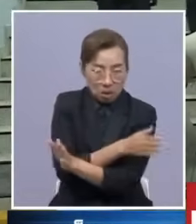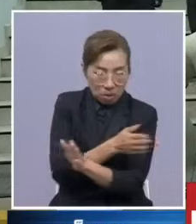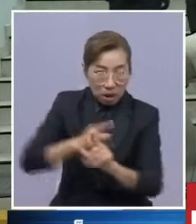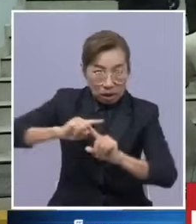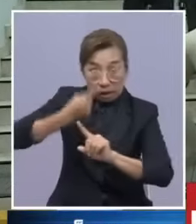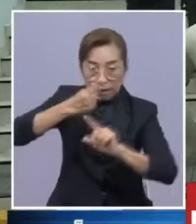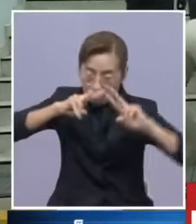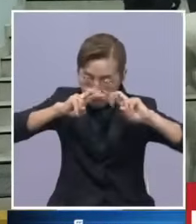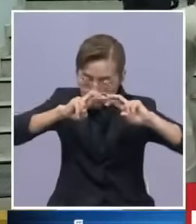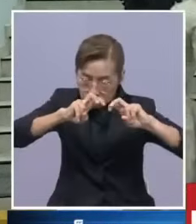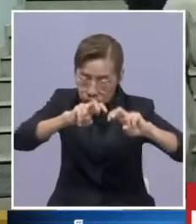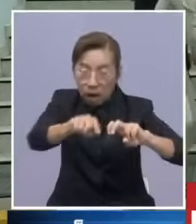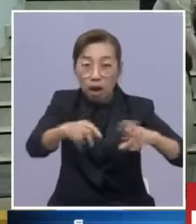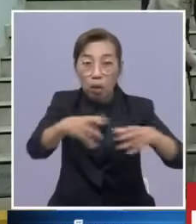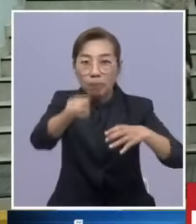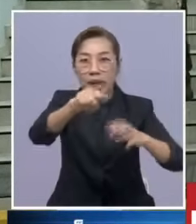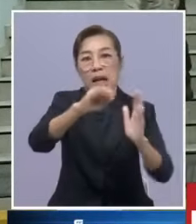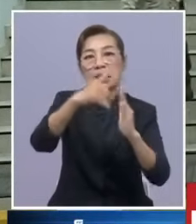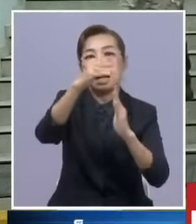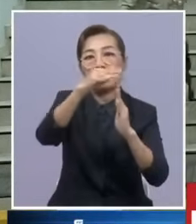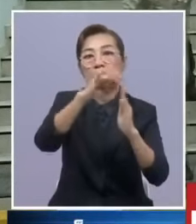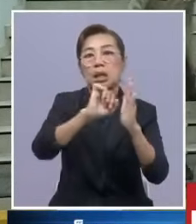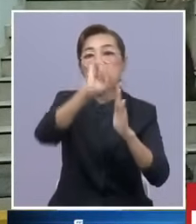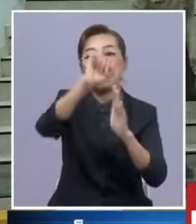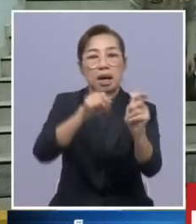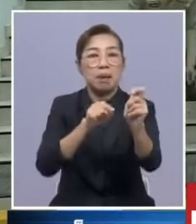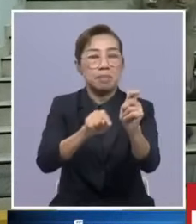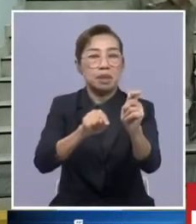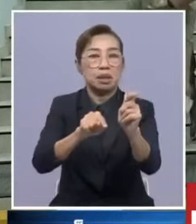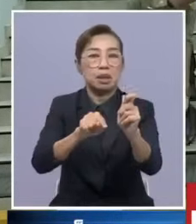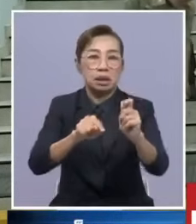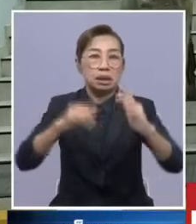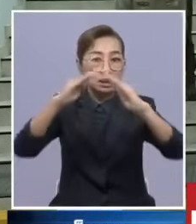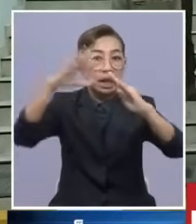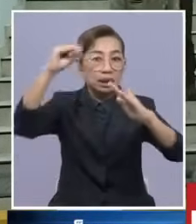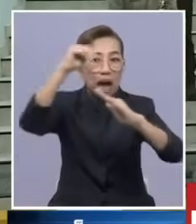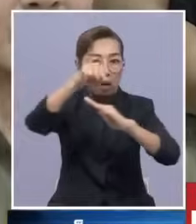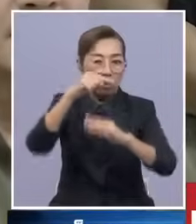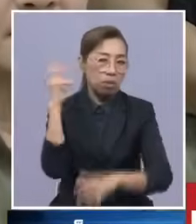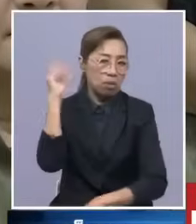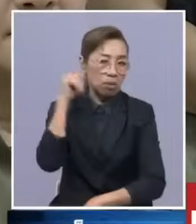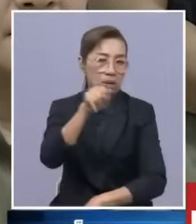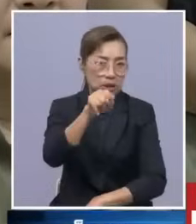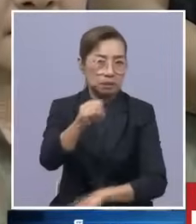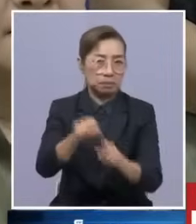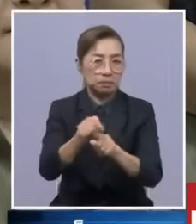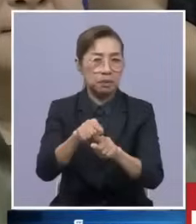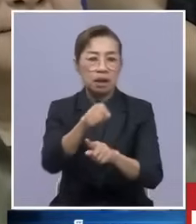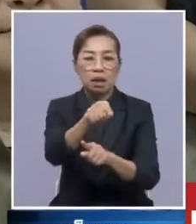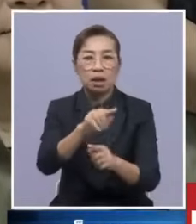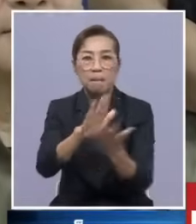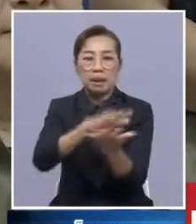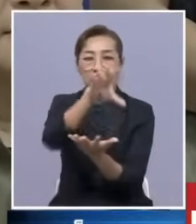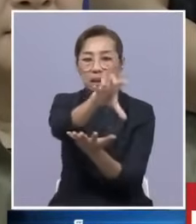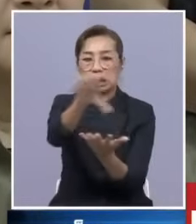อยแก๊งค้ายาเสพติดภาคเหนือที่อำเภอเชียงดาวจังหวัดเชียงใหม่นะคะหลังจากทราบข่าวว่ามีการลักลอบขนยาเสพติดจากประเทศเพื่อนบ้